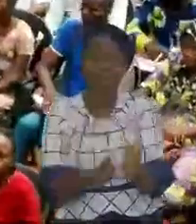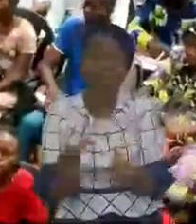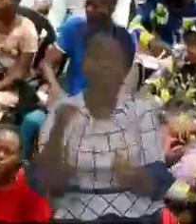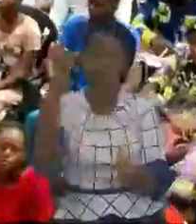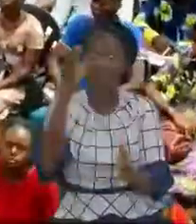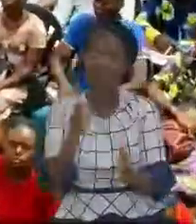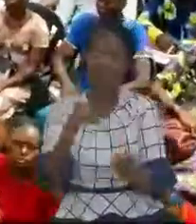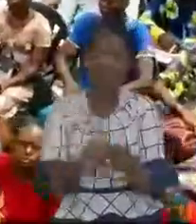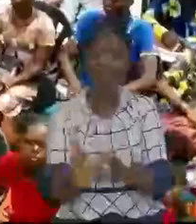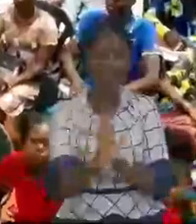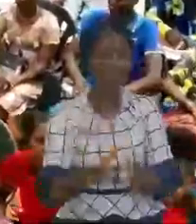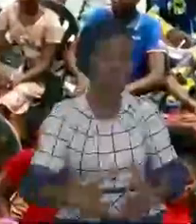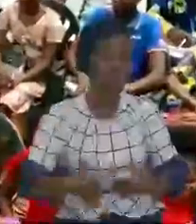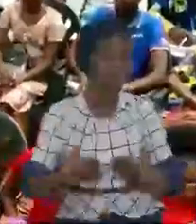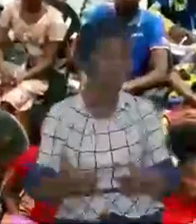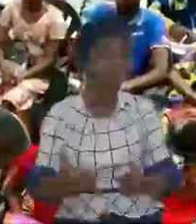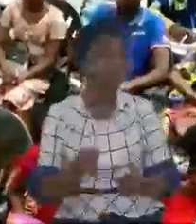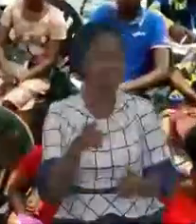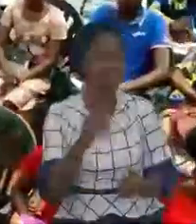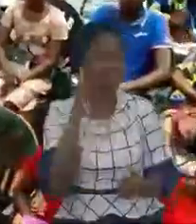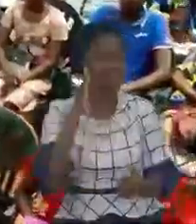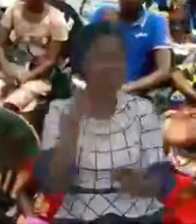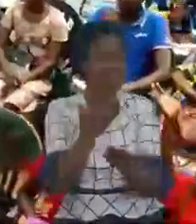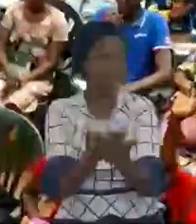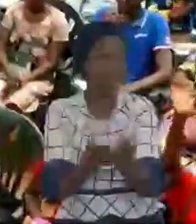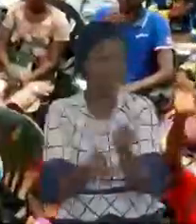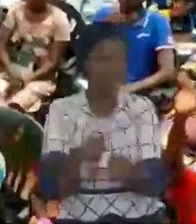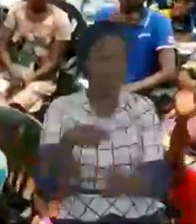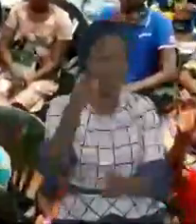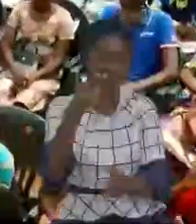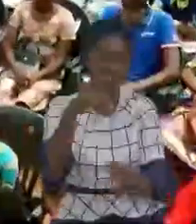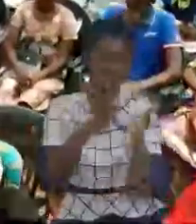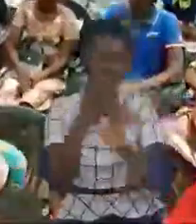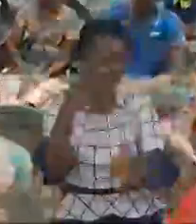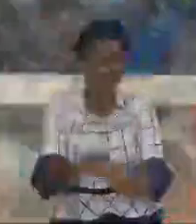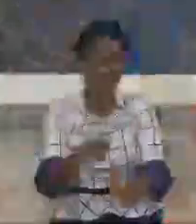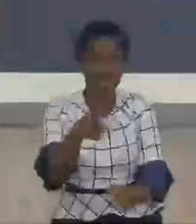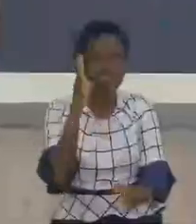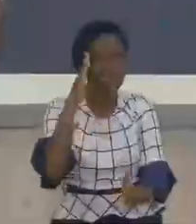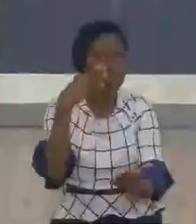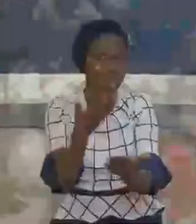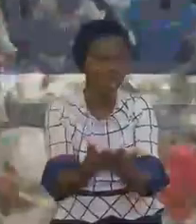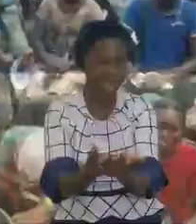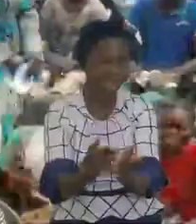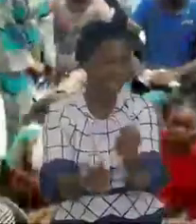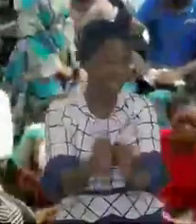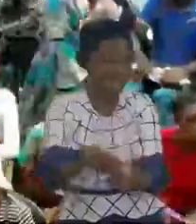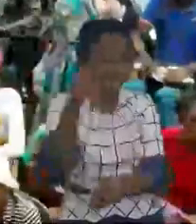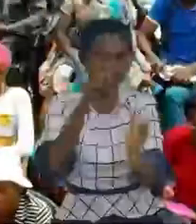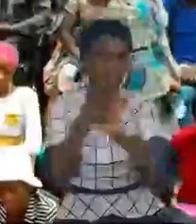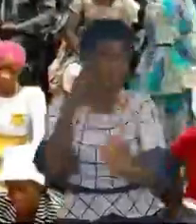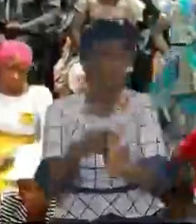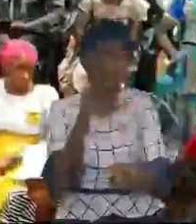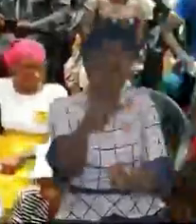plus haut. J'ai dit tu iras plus haut. J'ai dit tu iras plus haut.